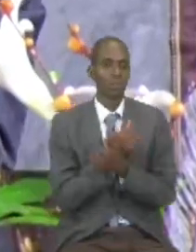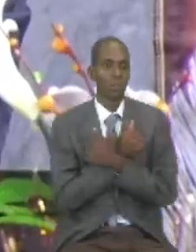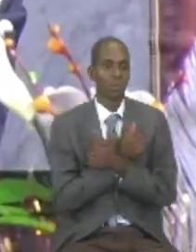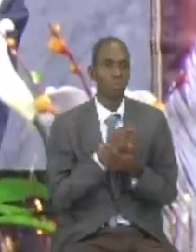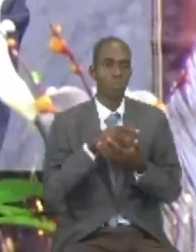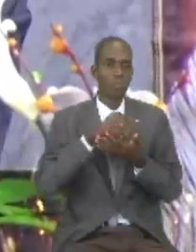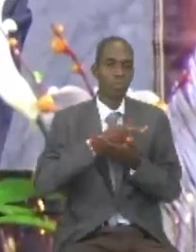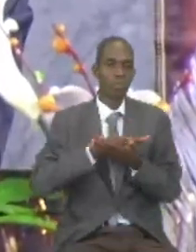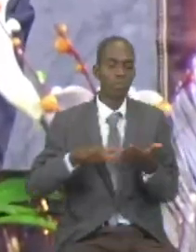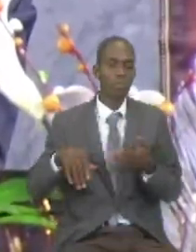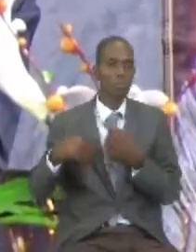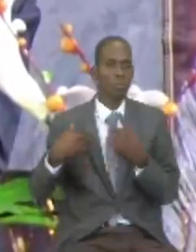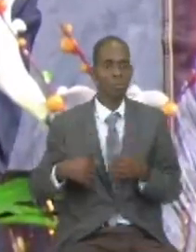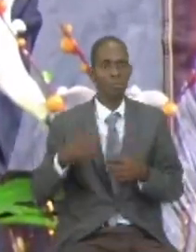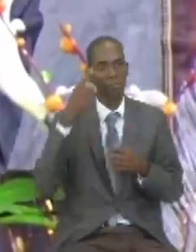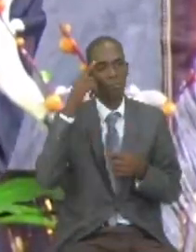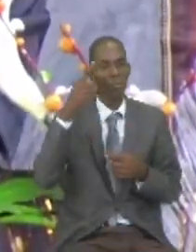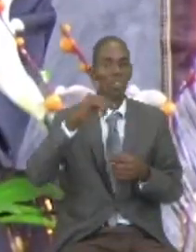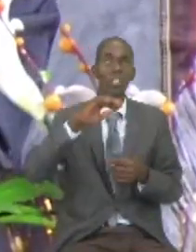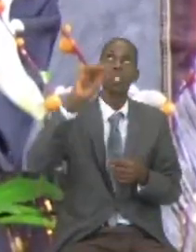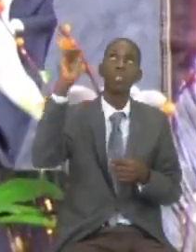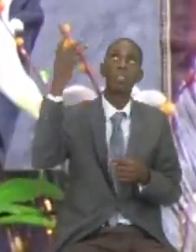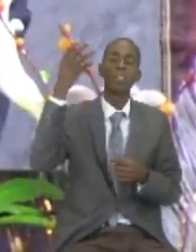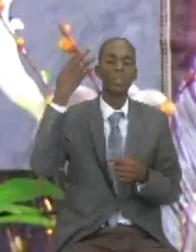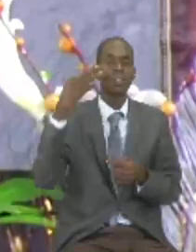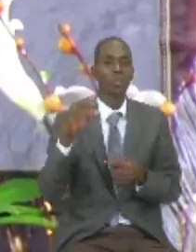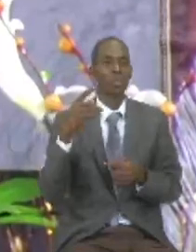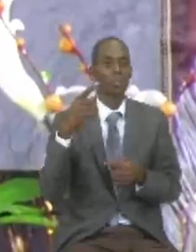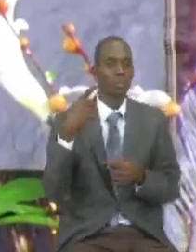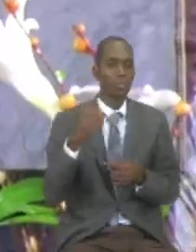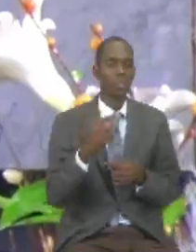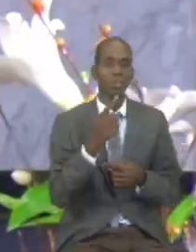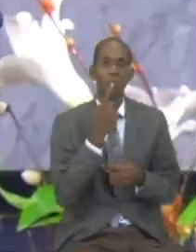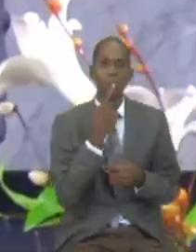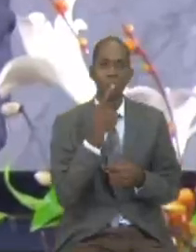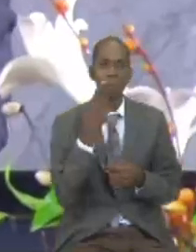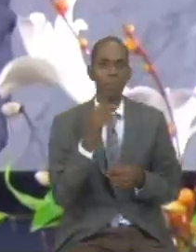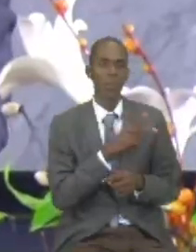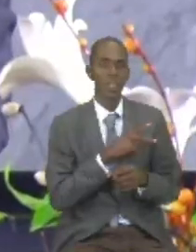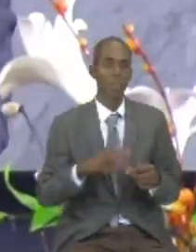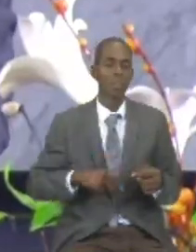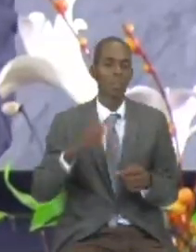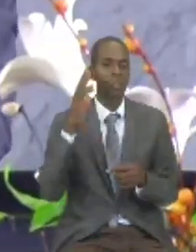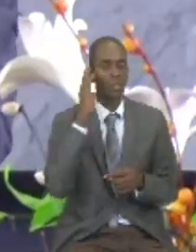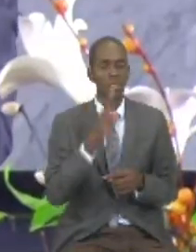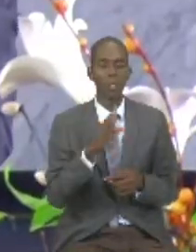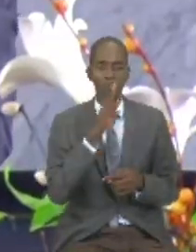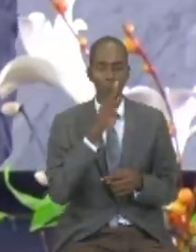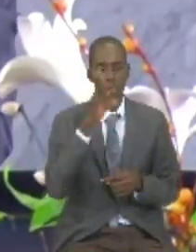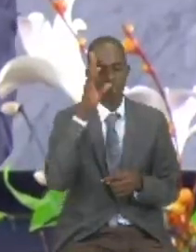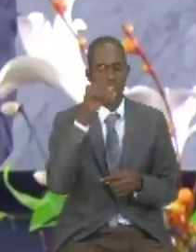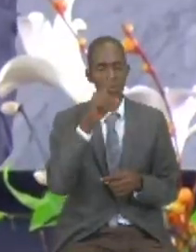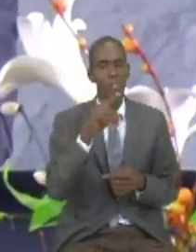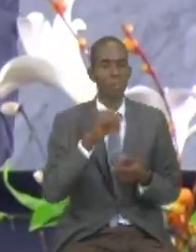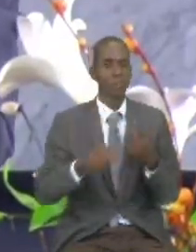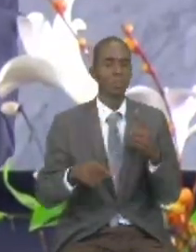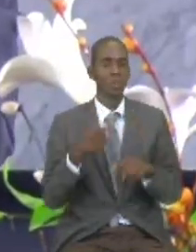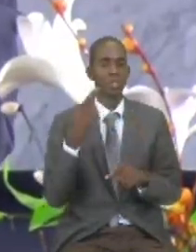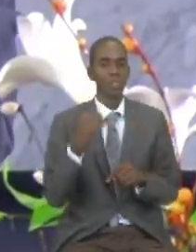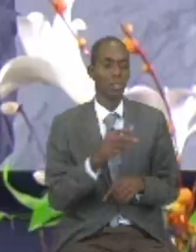pur, le cœur sans péché. Celui qui aime la pureté du cœur et qui a la grâce sur les lèvres a le roi pour